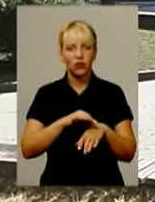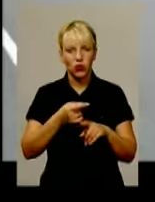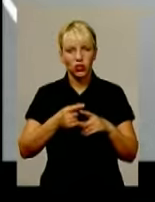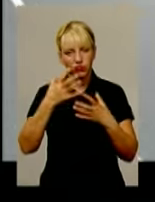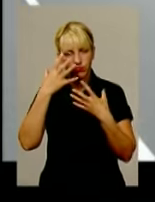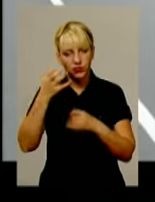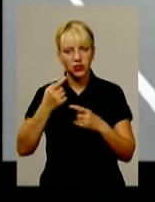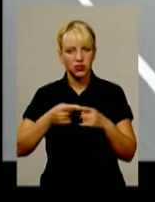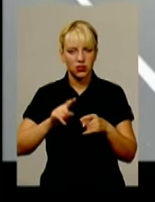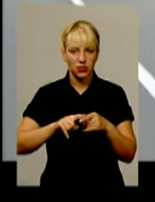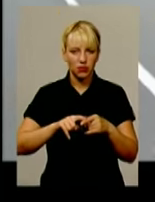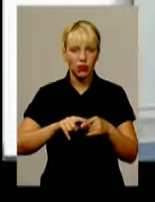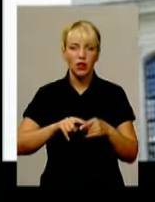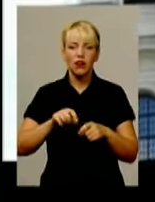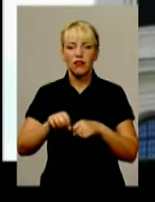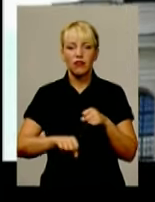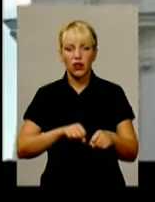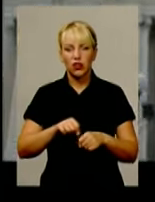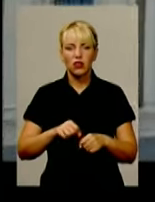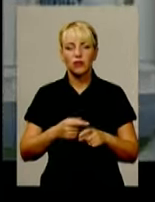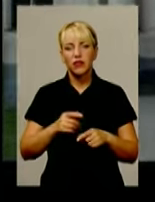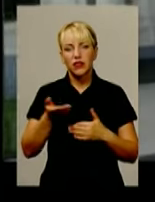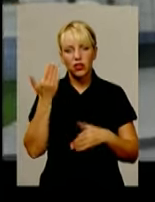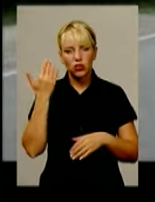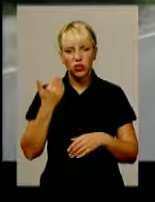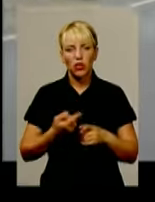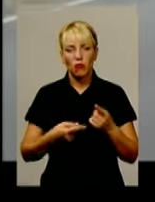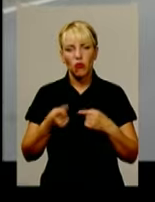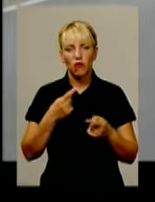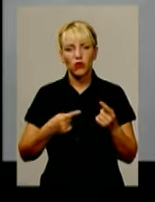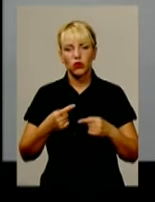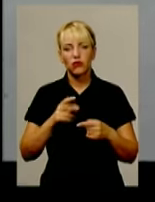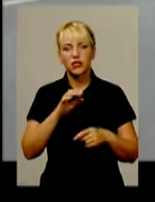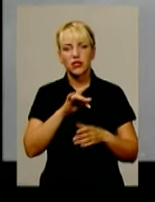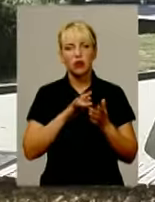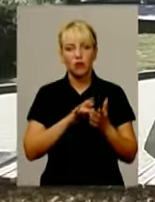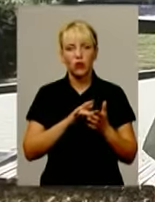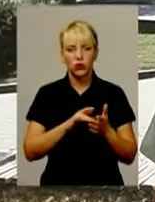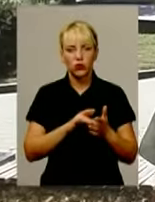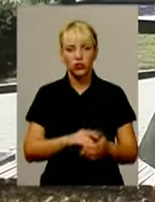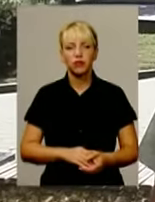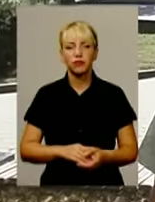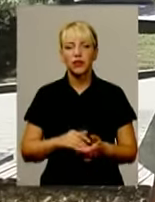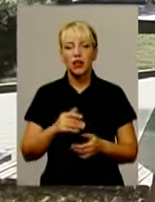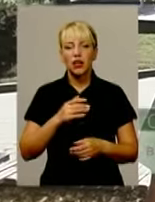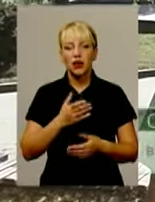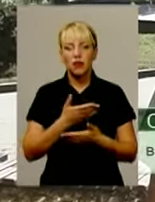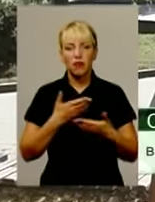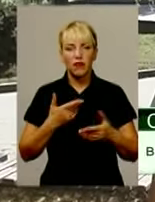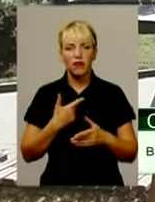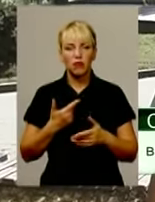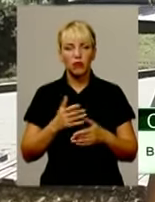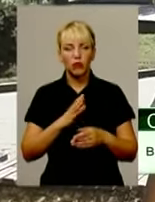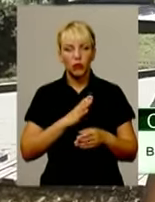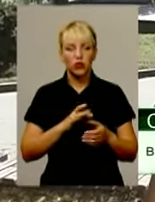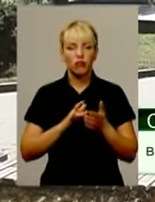не можу. Нещодавно Сергій Толстіхін повернувся з чергової подорожі, під час якої відвідав три країни. Ми відвідали в Бердичеві